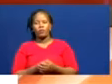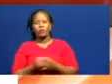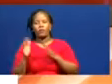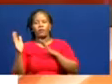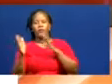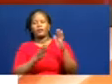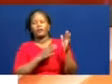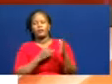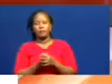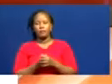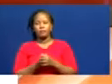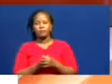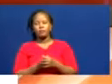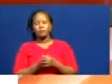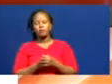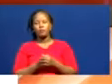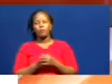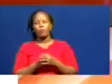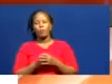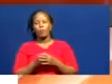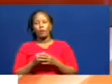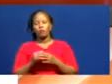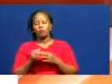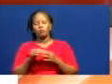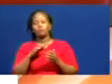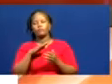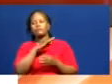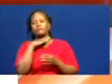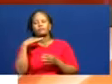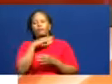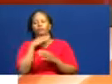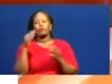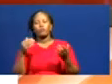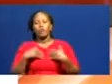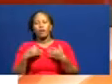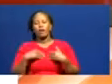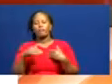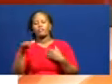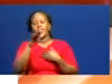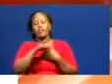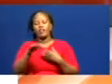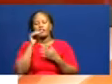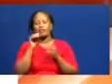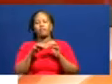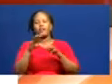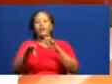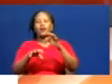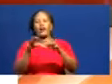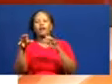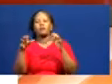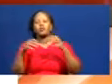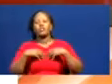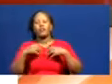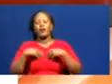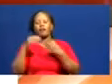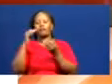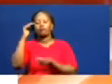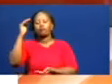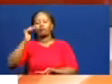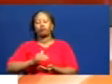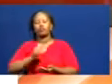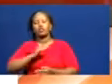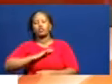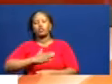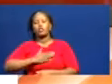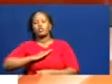Uwindaji haramu wa vifaru umepungua kwa kiasi kikubwa kwenye hifadhi ya wanyamapori ya Sera iliyoko katika kaunti ya